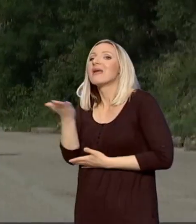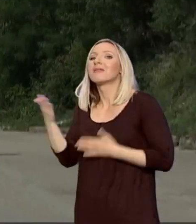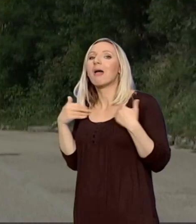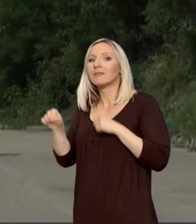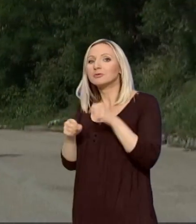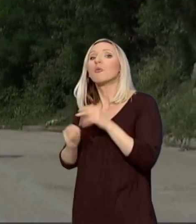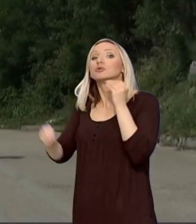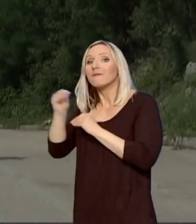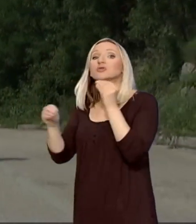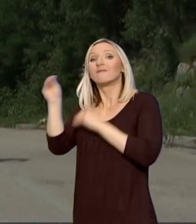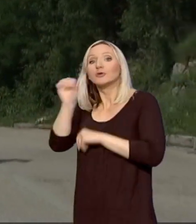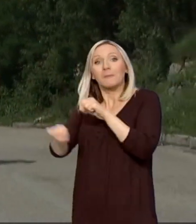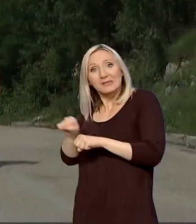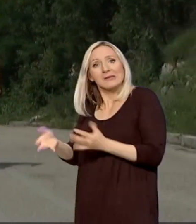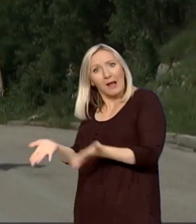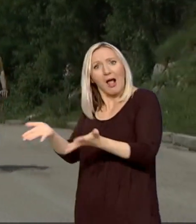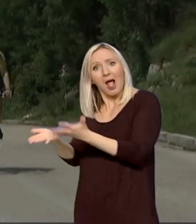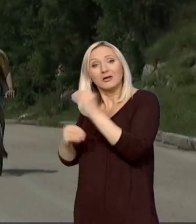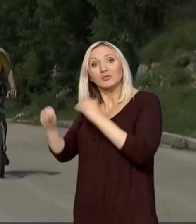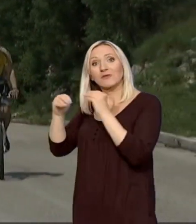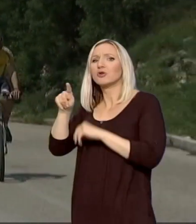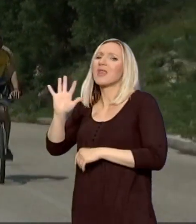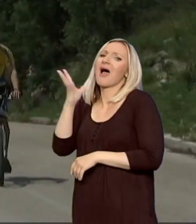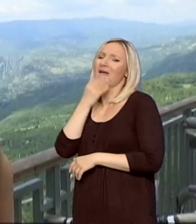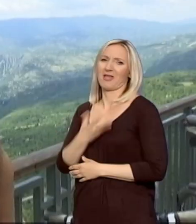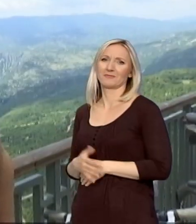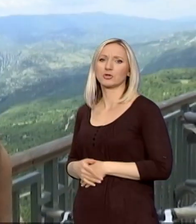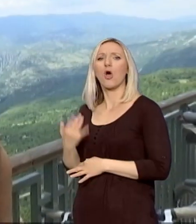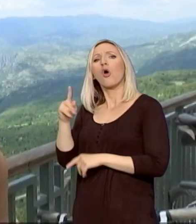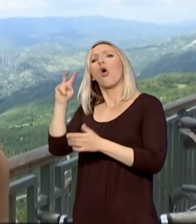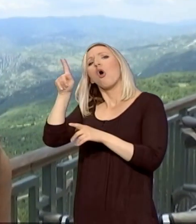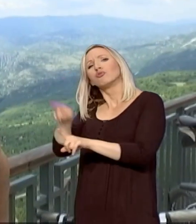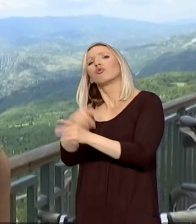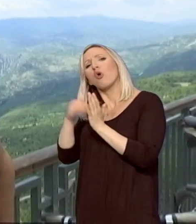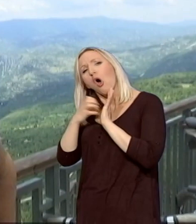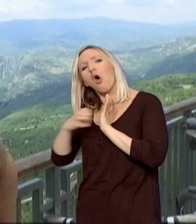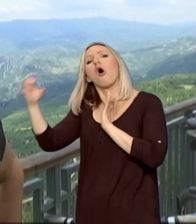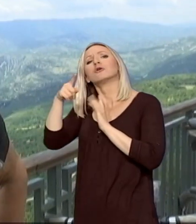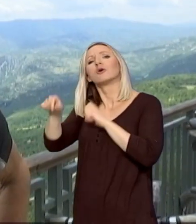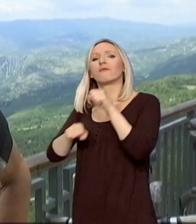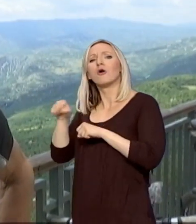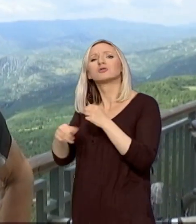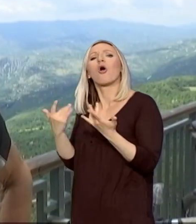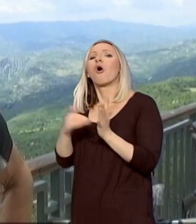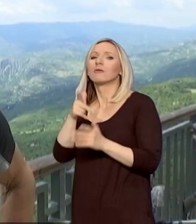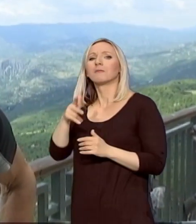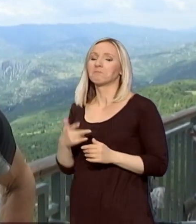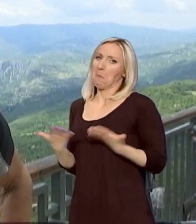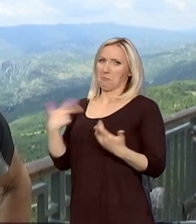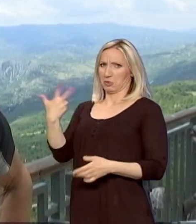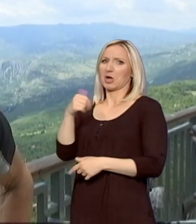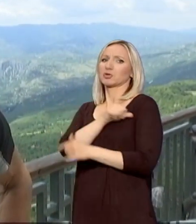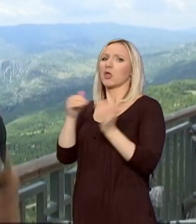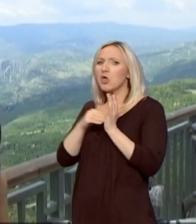biciklistima? Što više voziti biciklu. To je najlepše. Koliko još dugo sebe vidite da vozite ovako? Barem 30